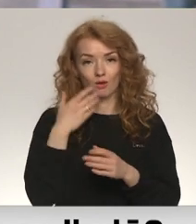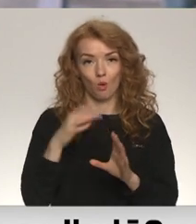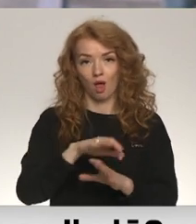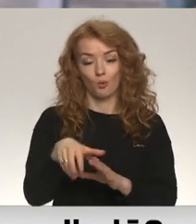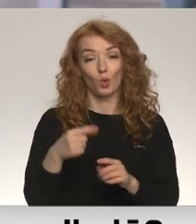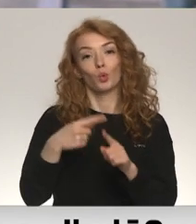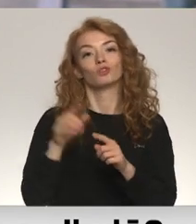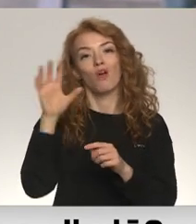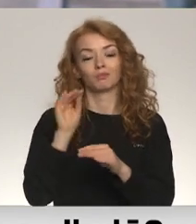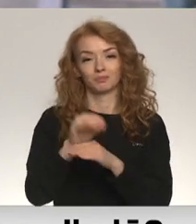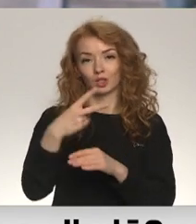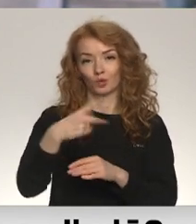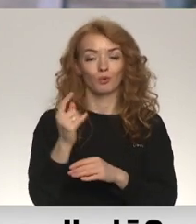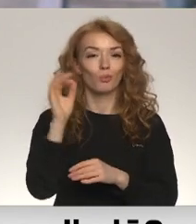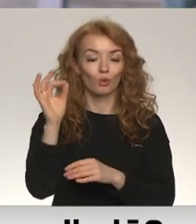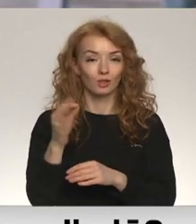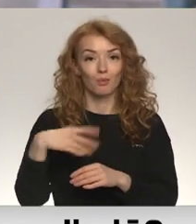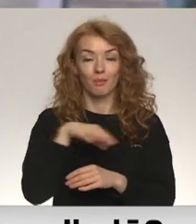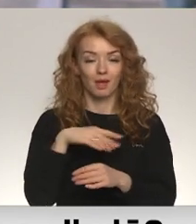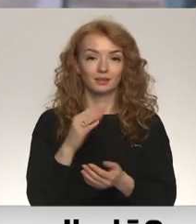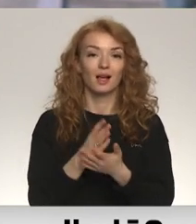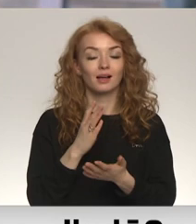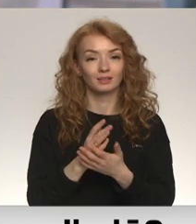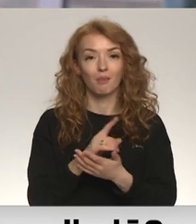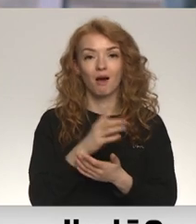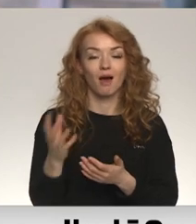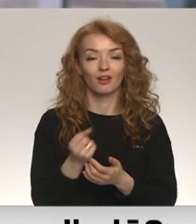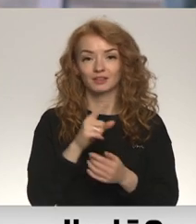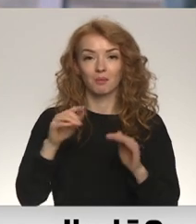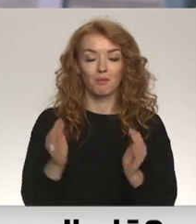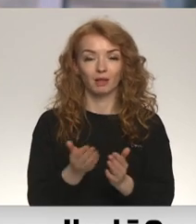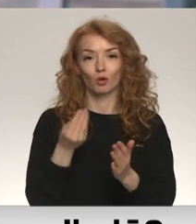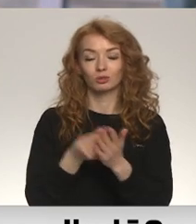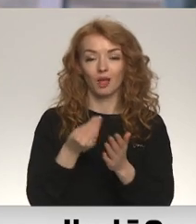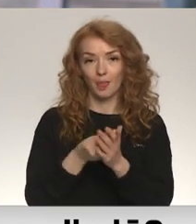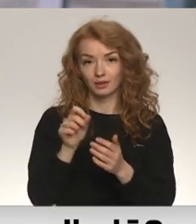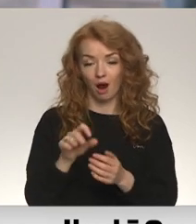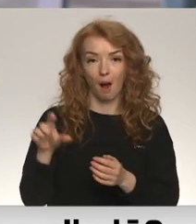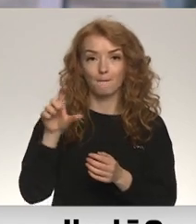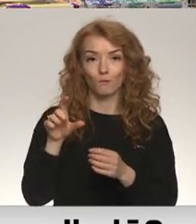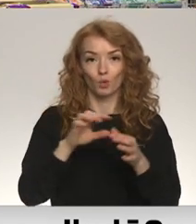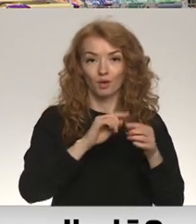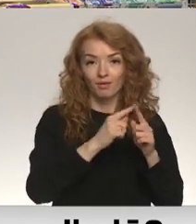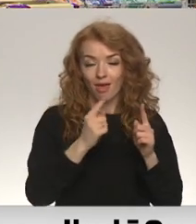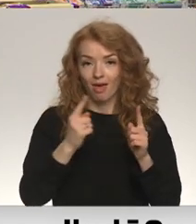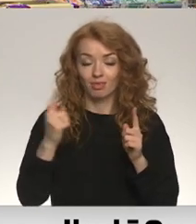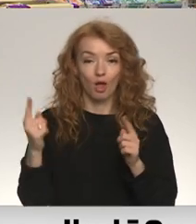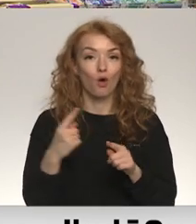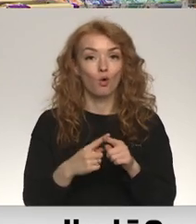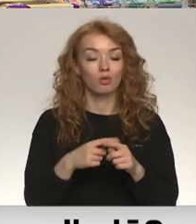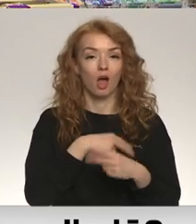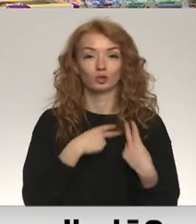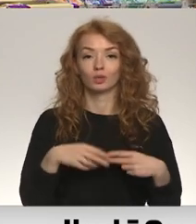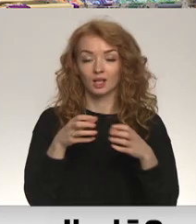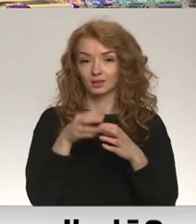pieliek 21%. Ja? Tātad mēs esam ar vismazāko teiksim, cenas kāpumu šajā ķīdītē. Asociācijā norāda,